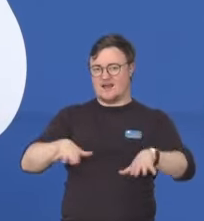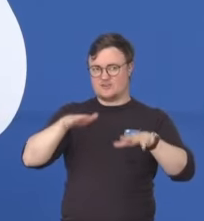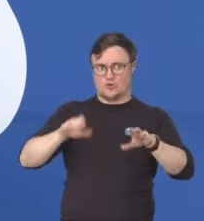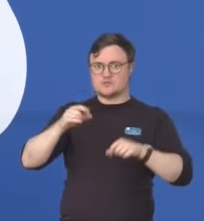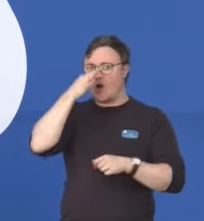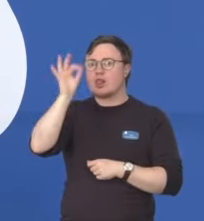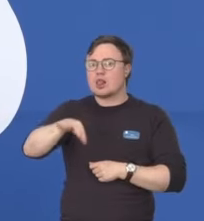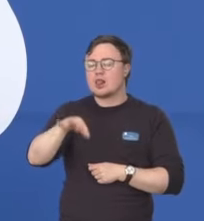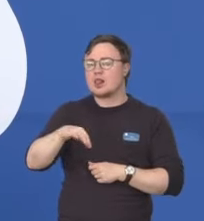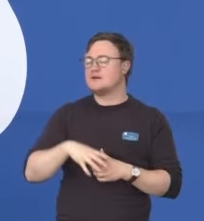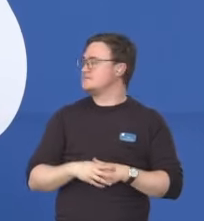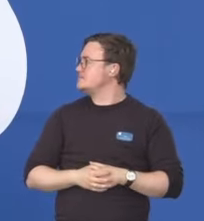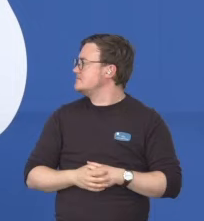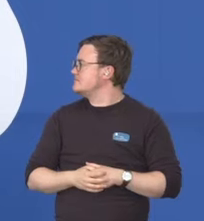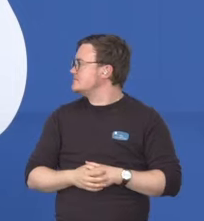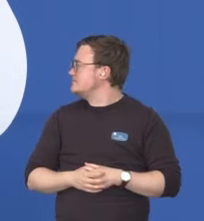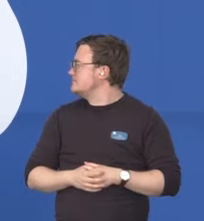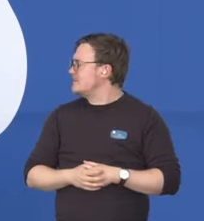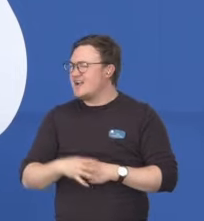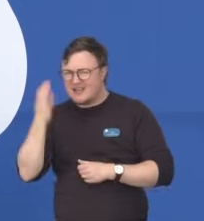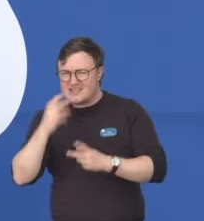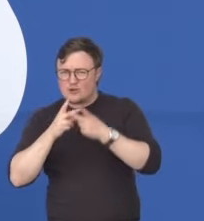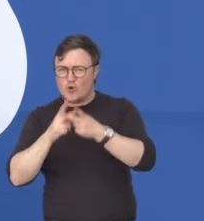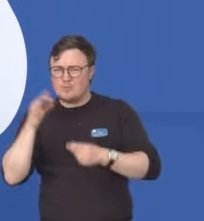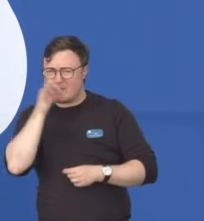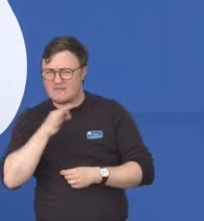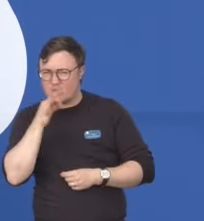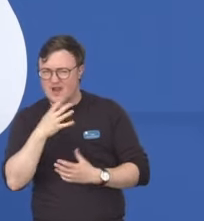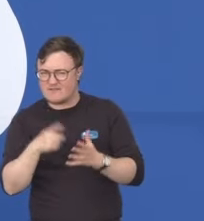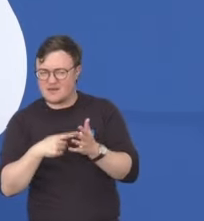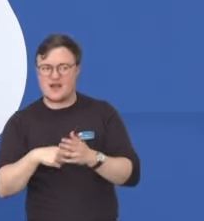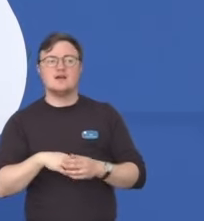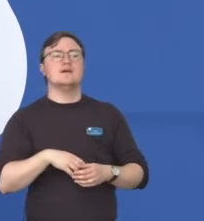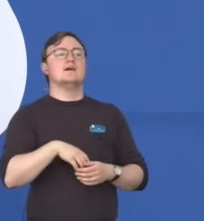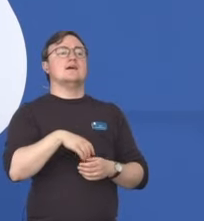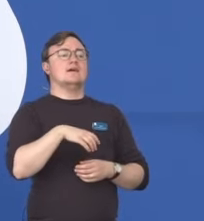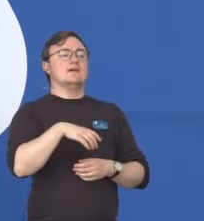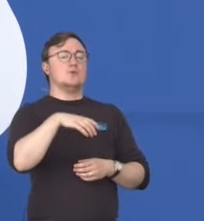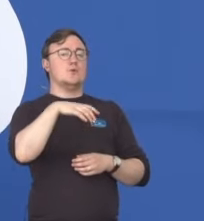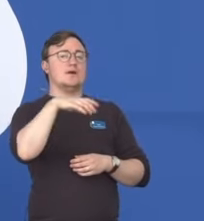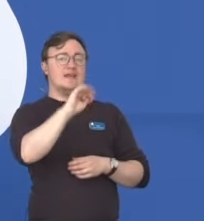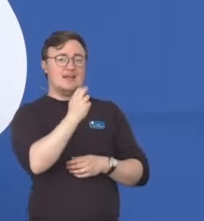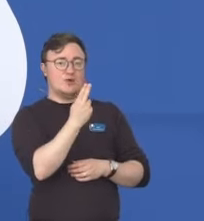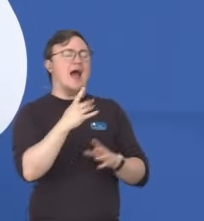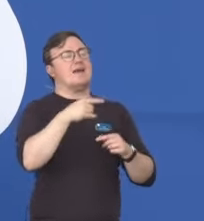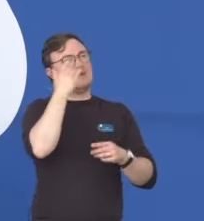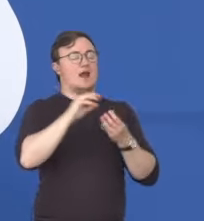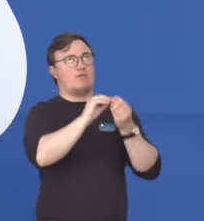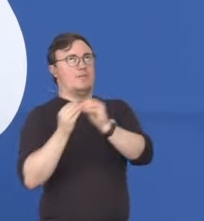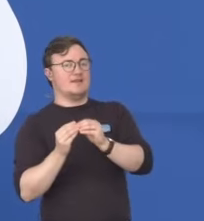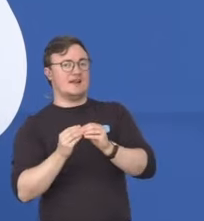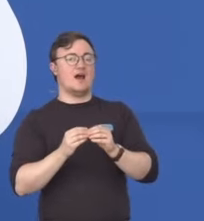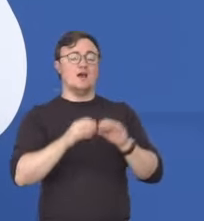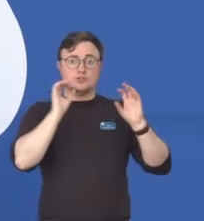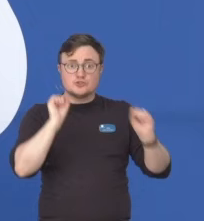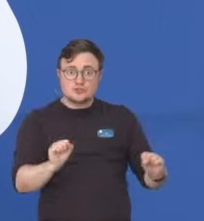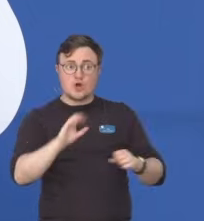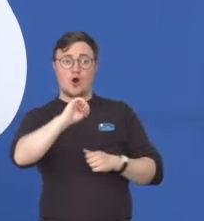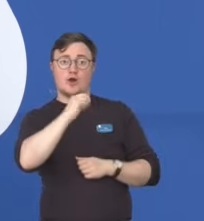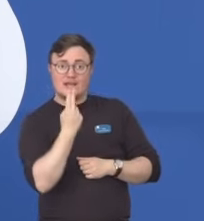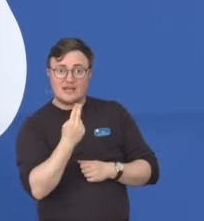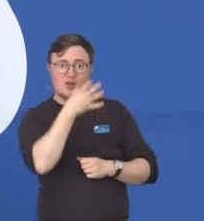göra? Kan du upprepa frågan? Förlåt? Kan du upprepa frågan? Har EU med, eller så här kan man säga. Ska EU få